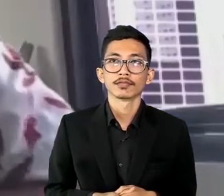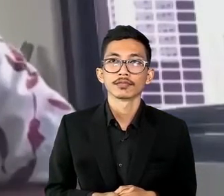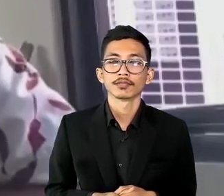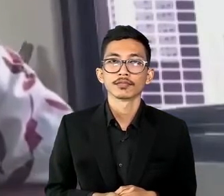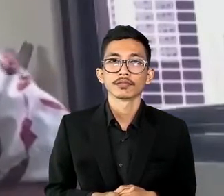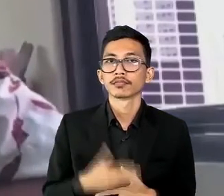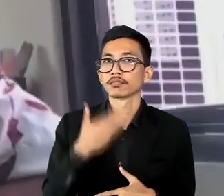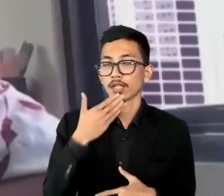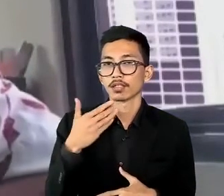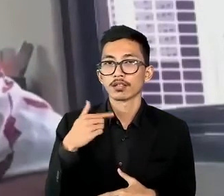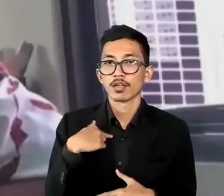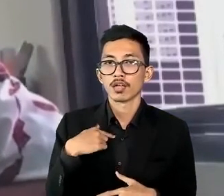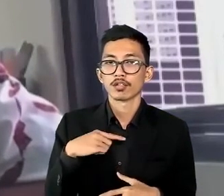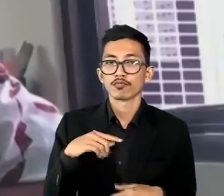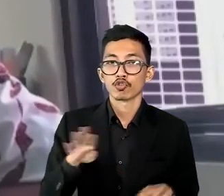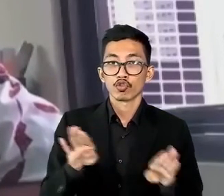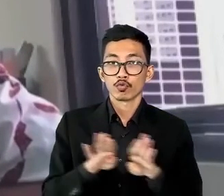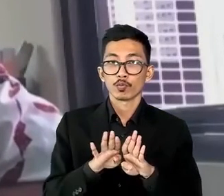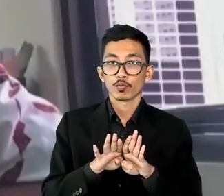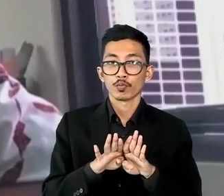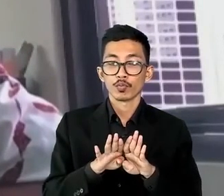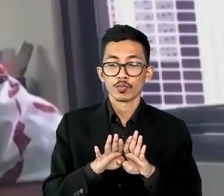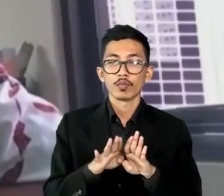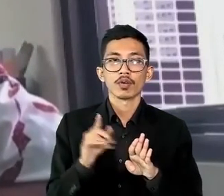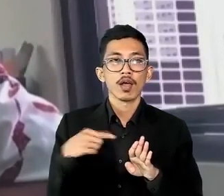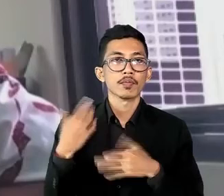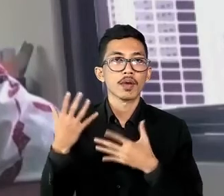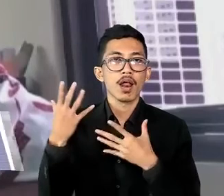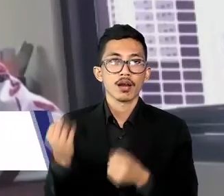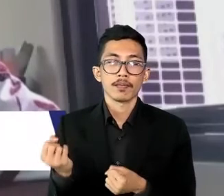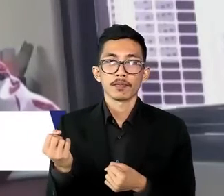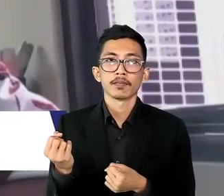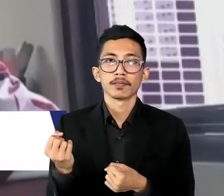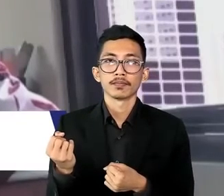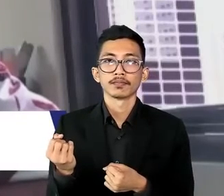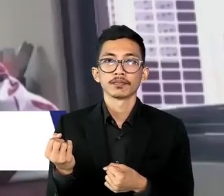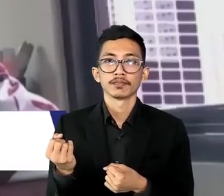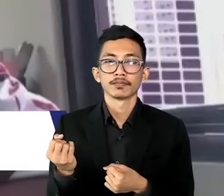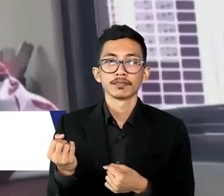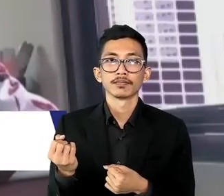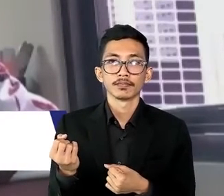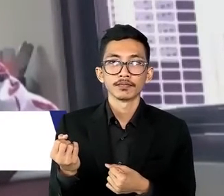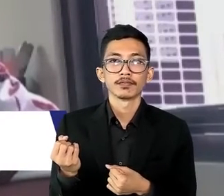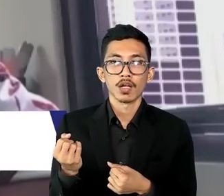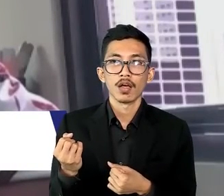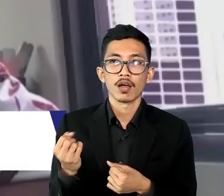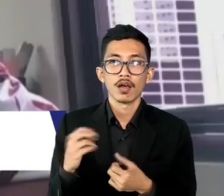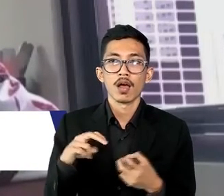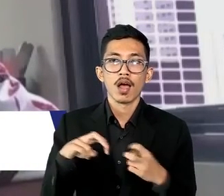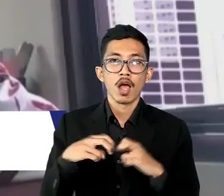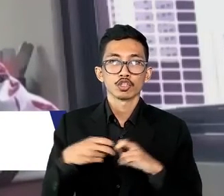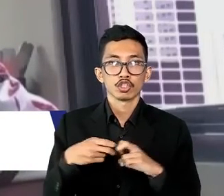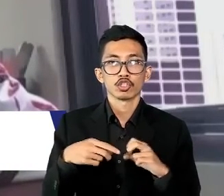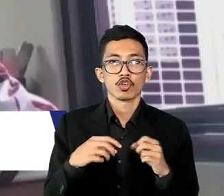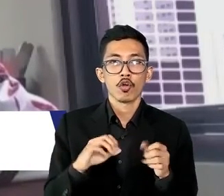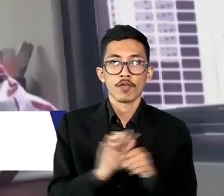closing statement dari saya, di sini kami mengharapkan agar harapan kami semoga kasus COVID-19 ini